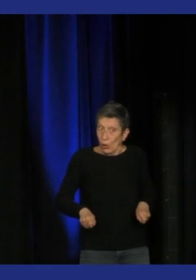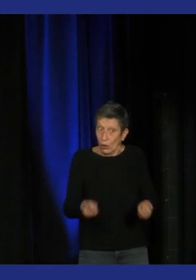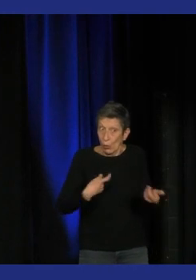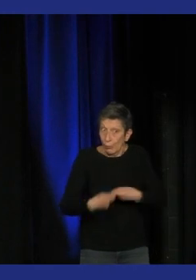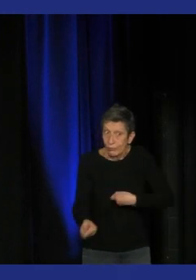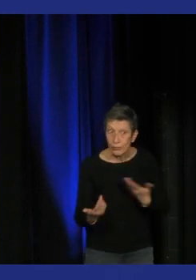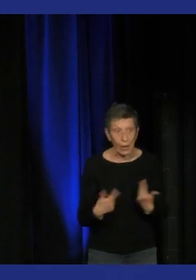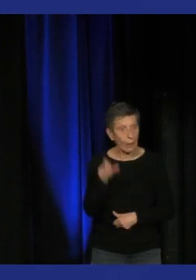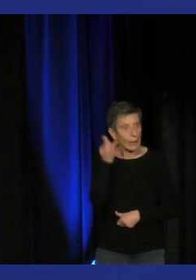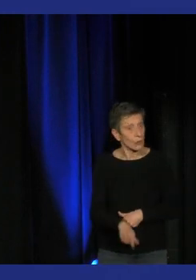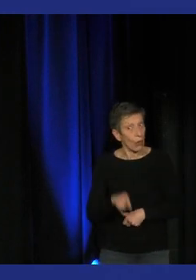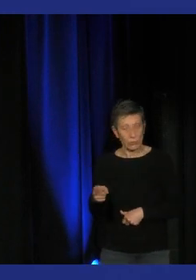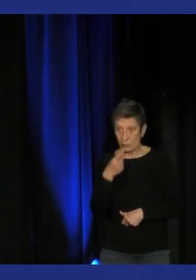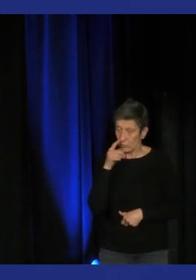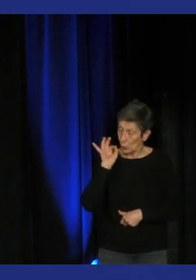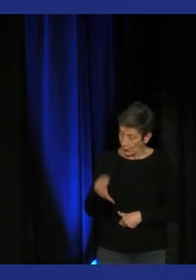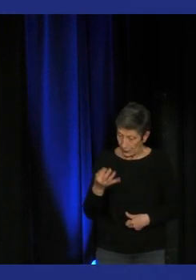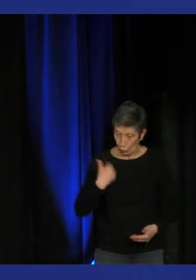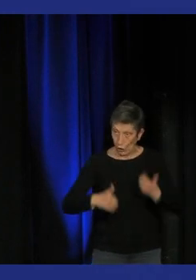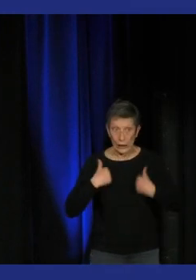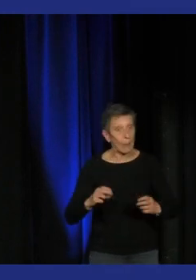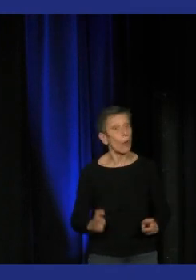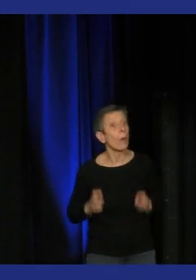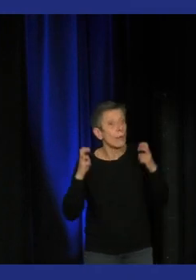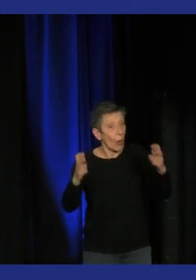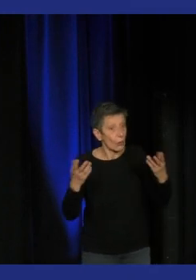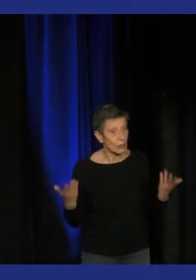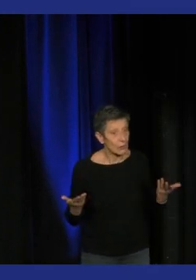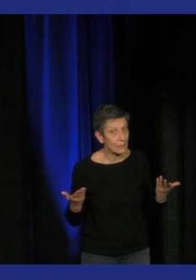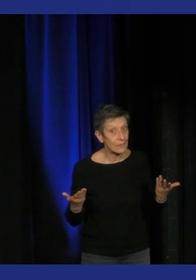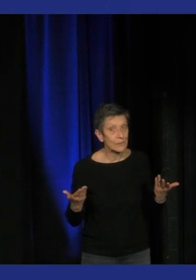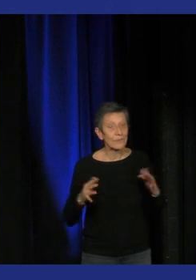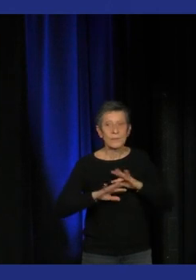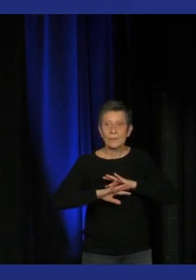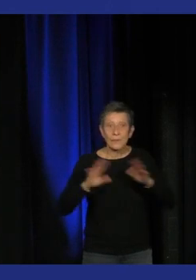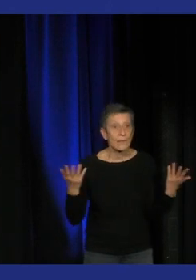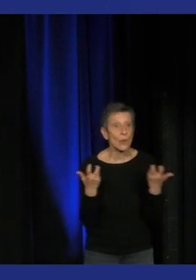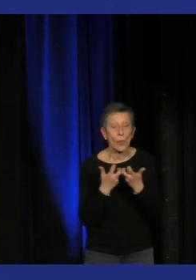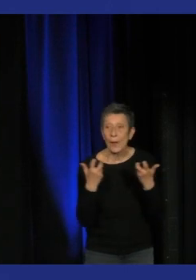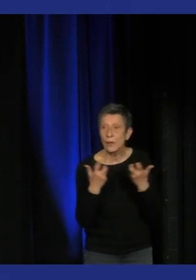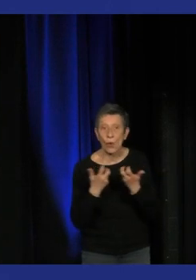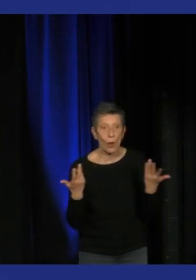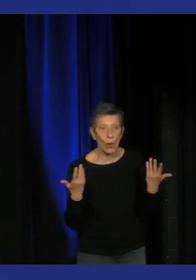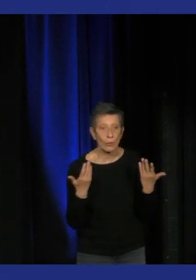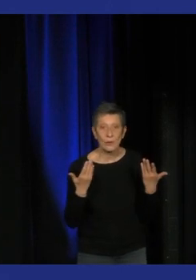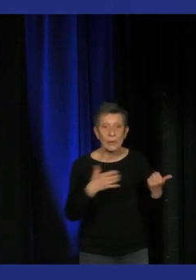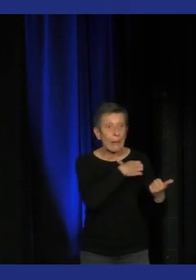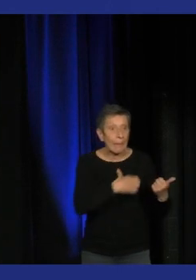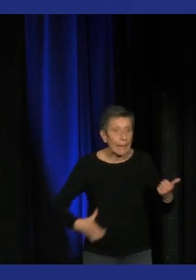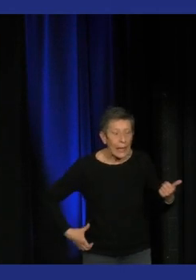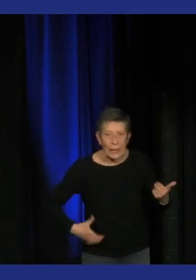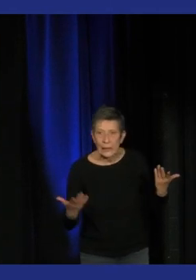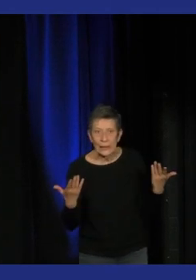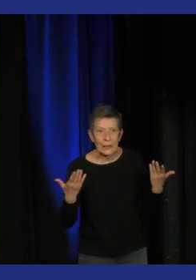la personne va voir son handicap augmenter. Selon que la luminosité, les tailles d'affichage à la mairie sont